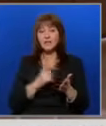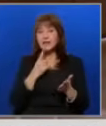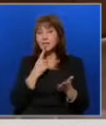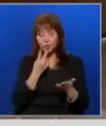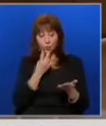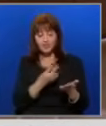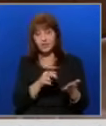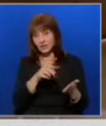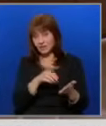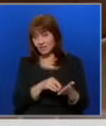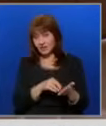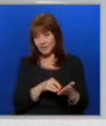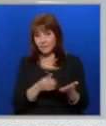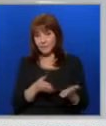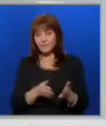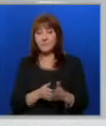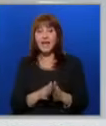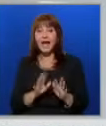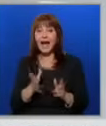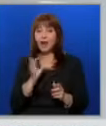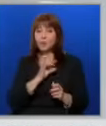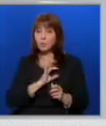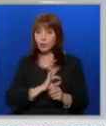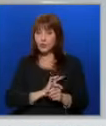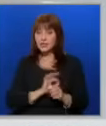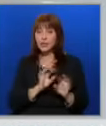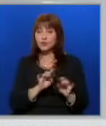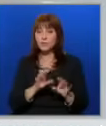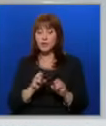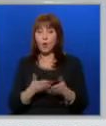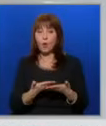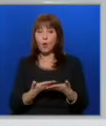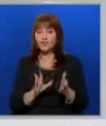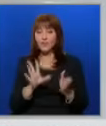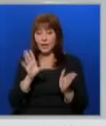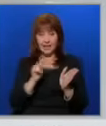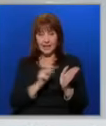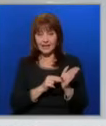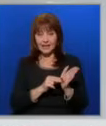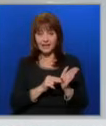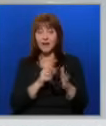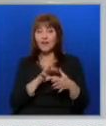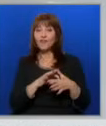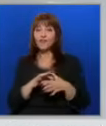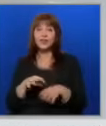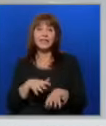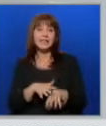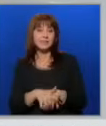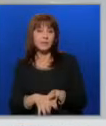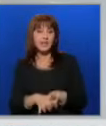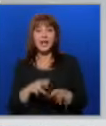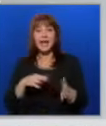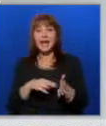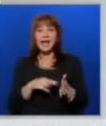съдържание виждат вътре в това съобщение. Ако получателят на съобщението отвори линка в него, който води към системата за сигурно